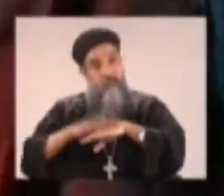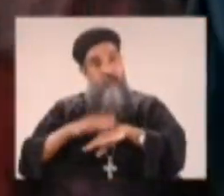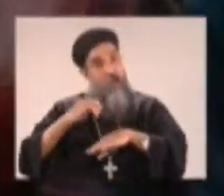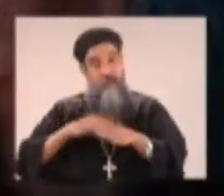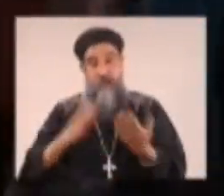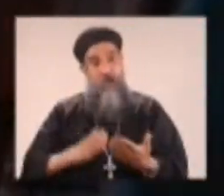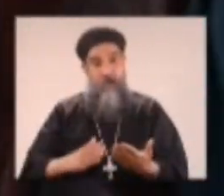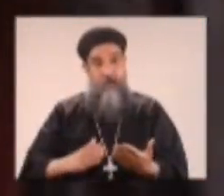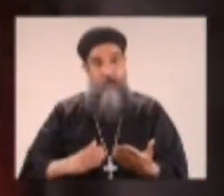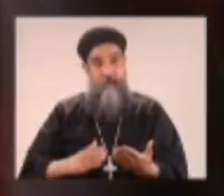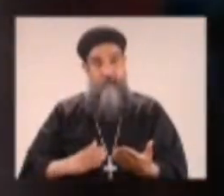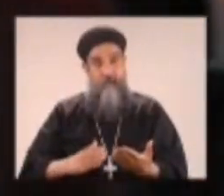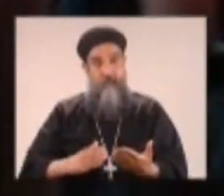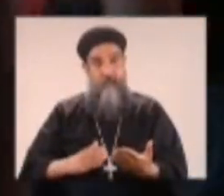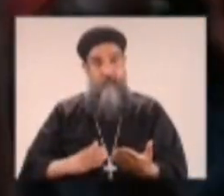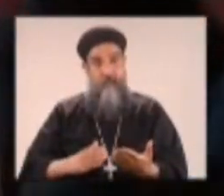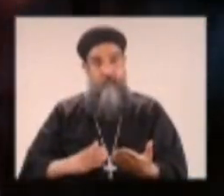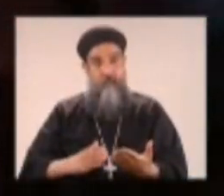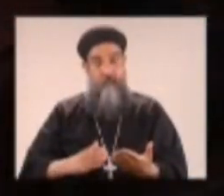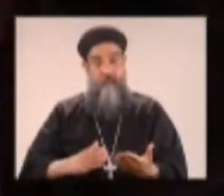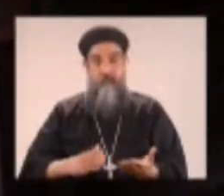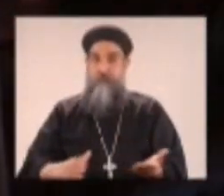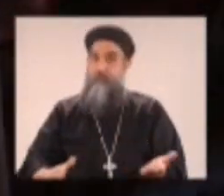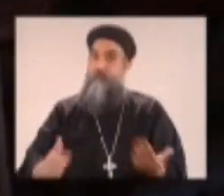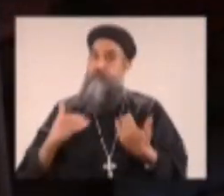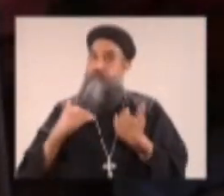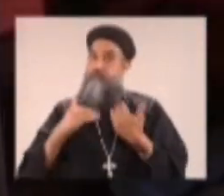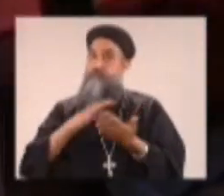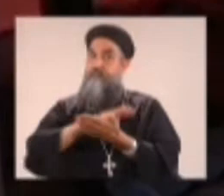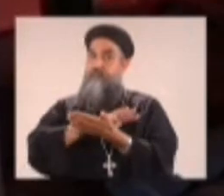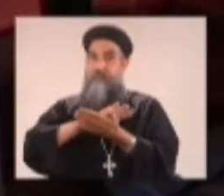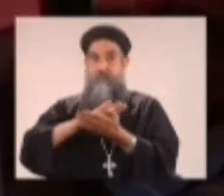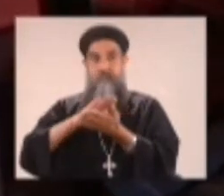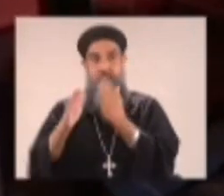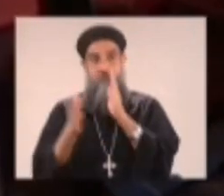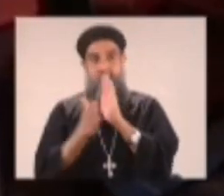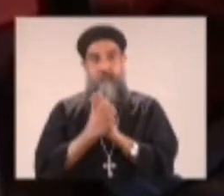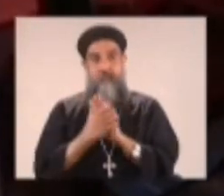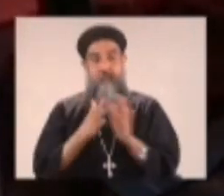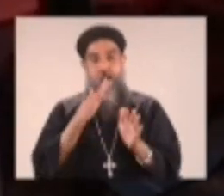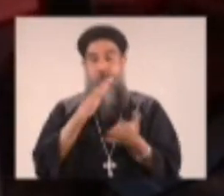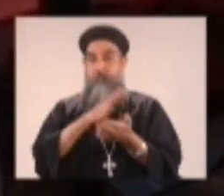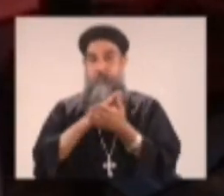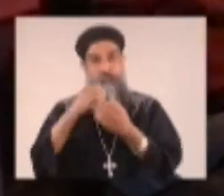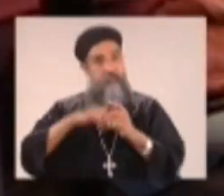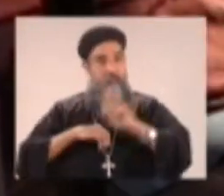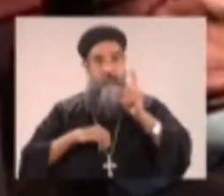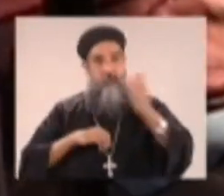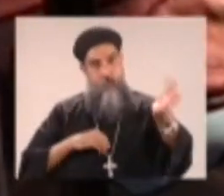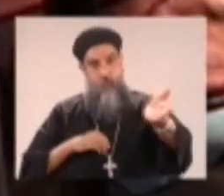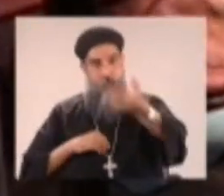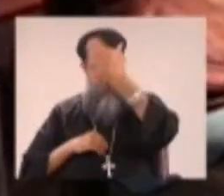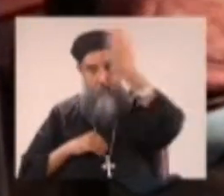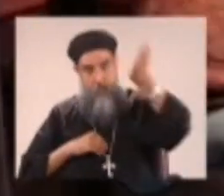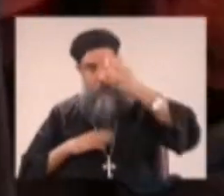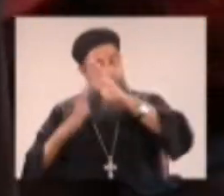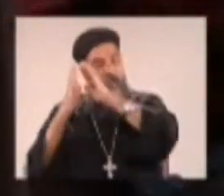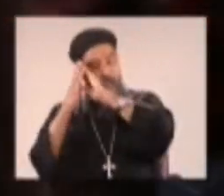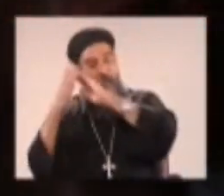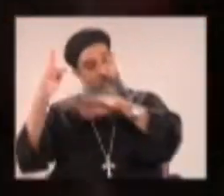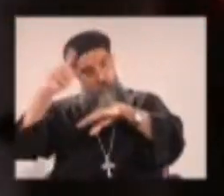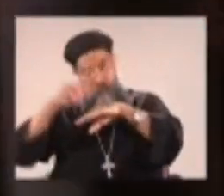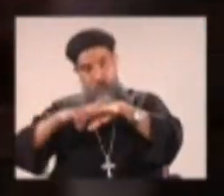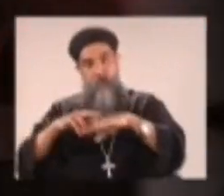صمويل ما كانش عارف إن اللي كان بينادي عليه هو ربنا، وسمع حد بيناديله تاني: